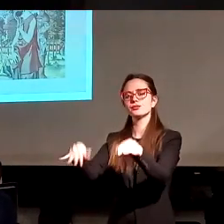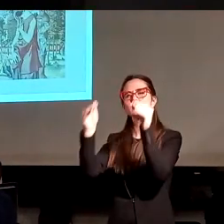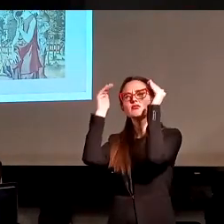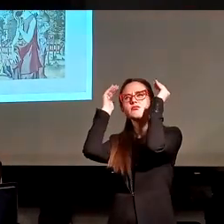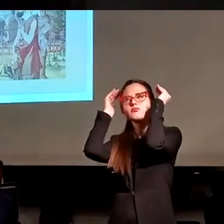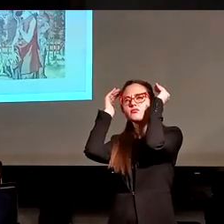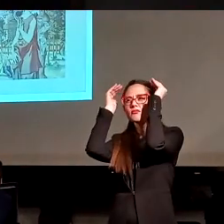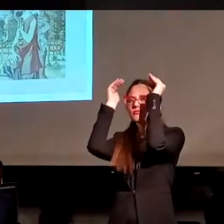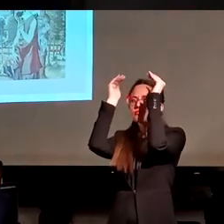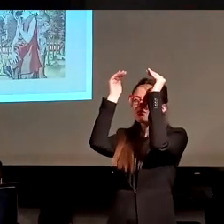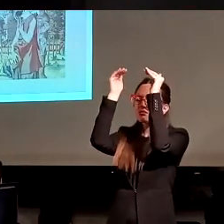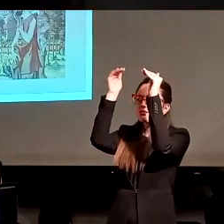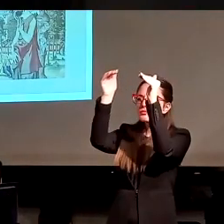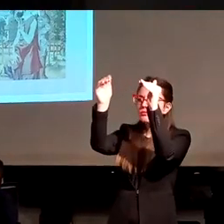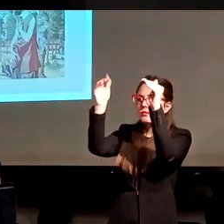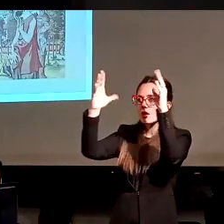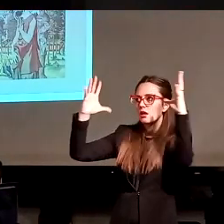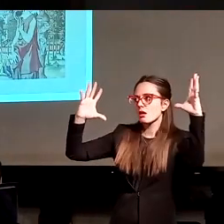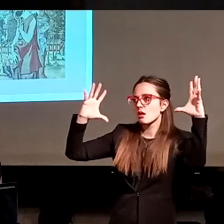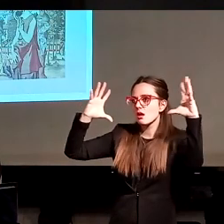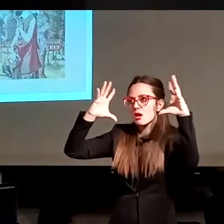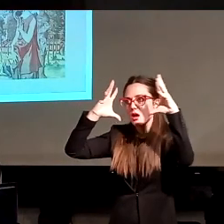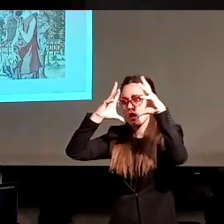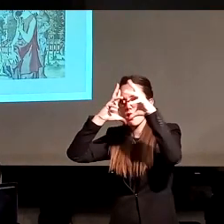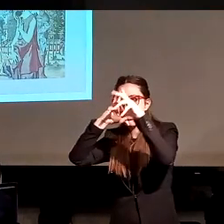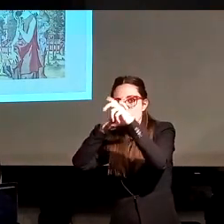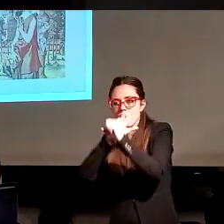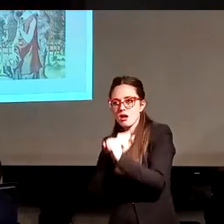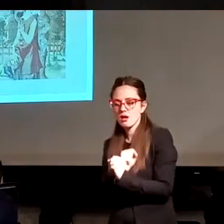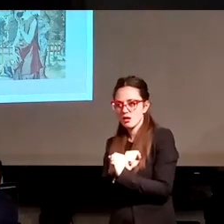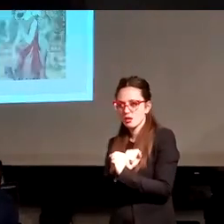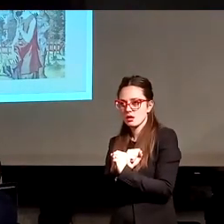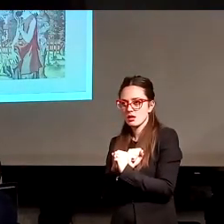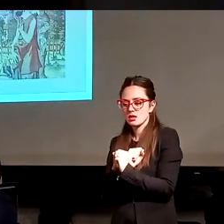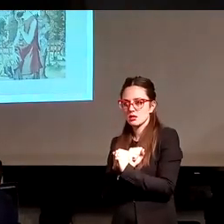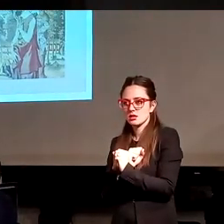pergolato l'oscurità poteva sembrarvi totale